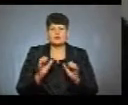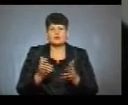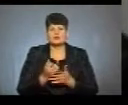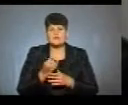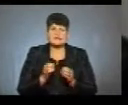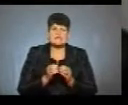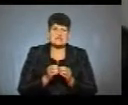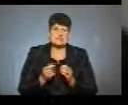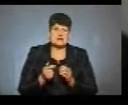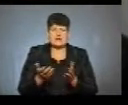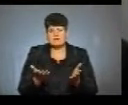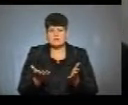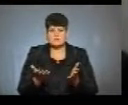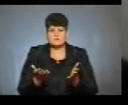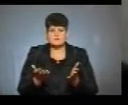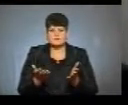10 гривень